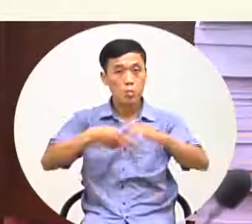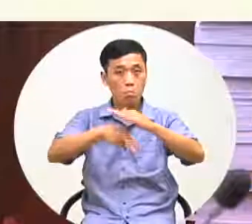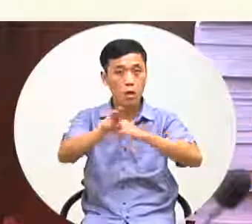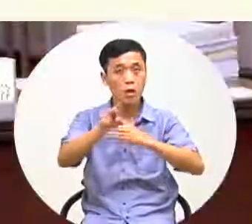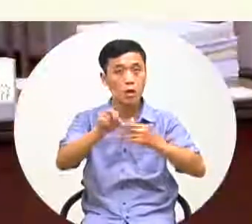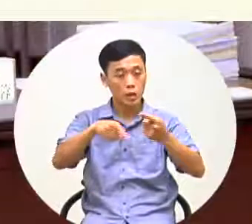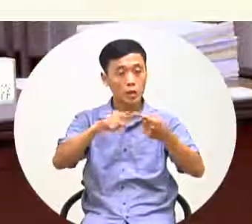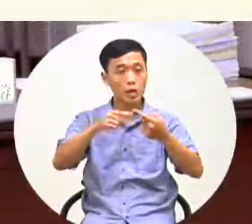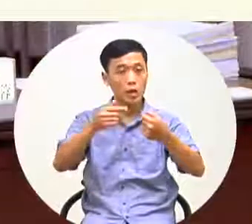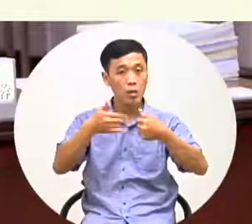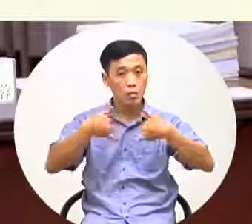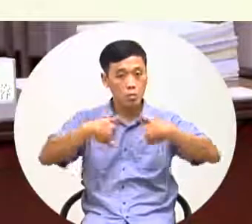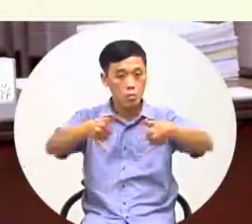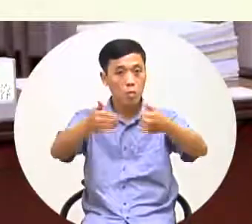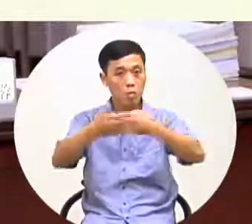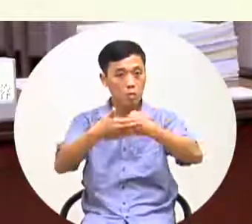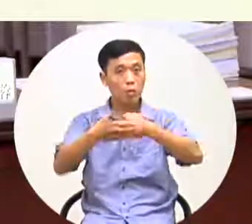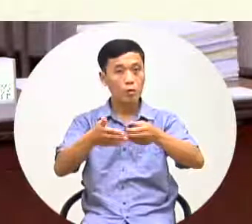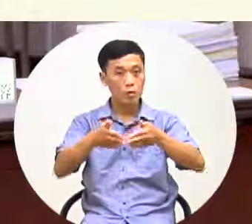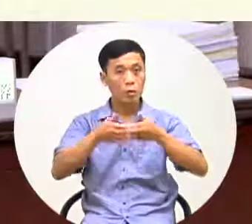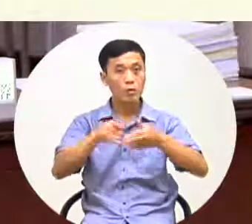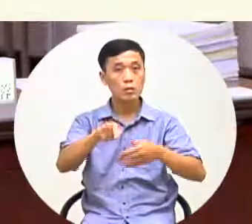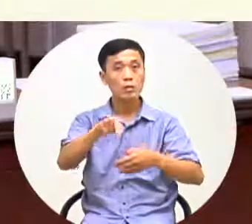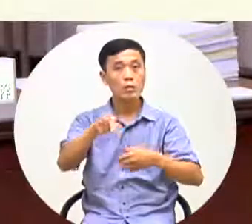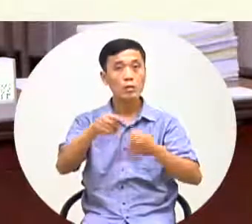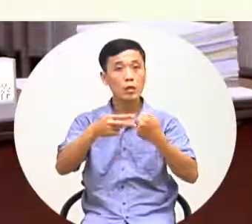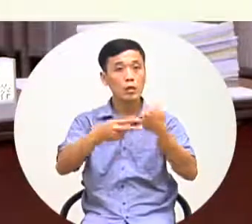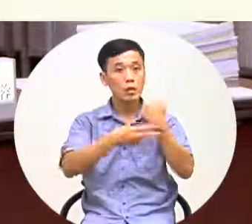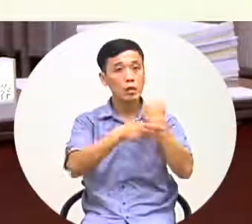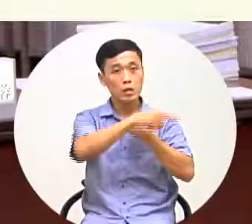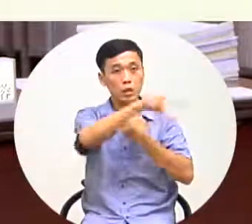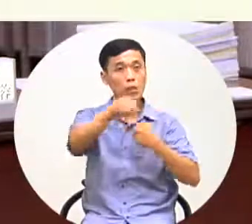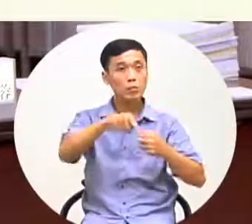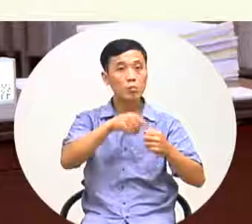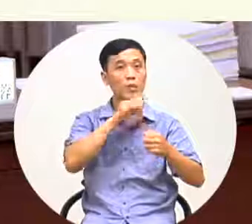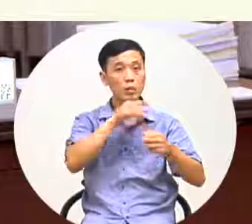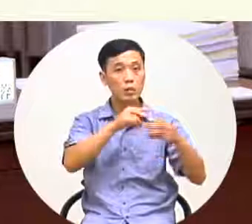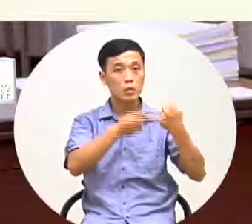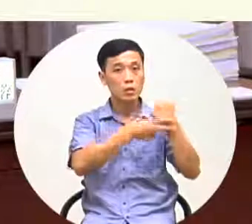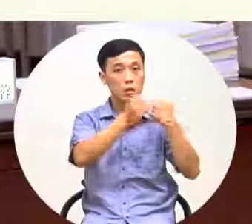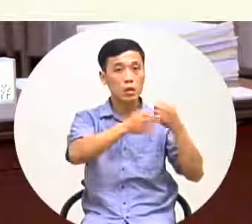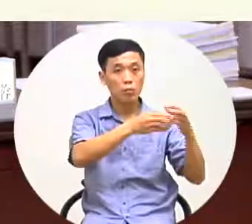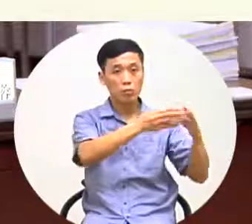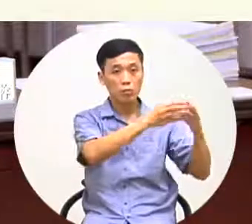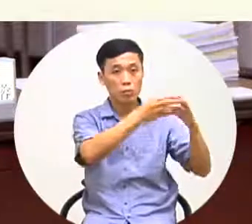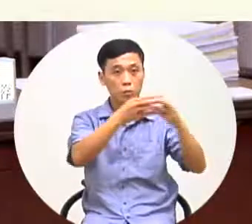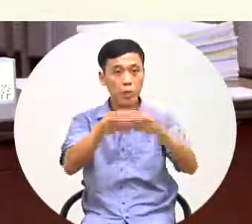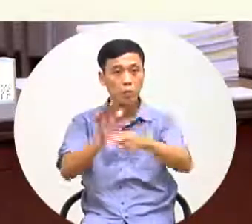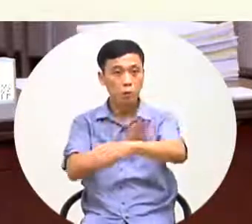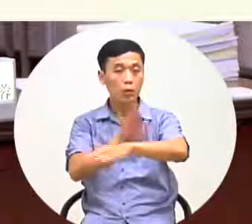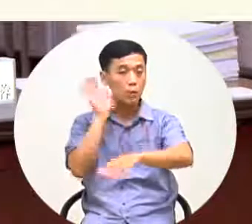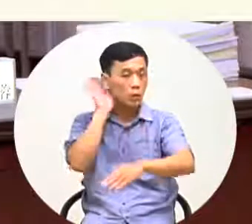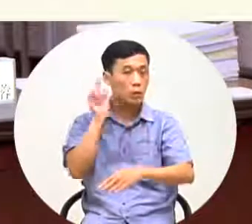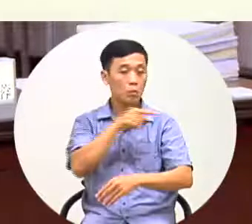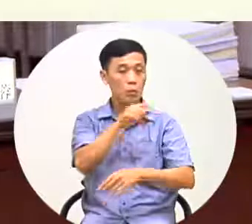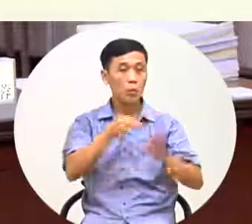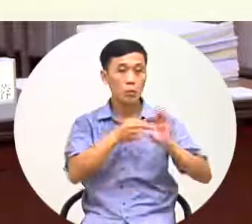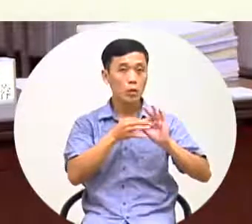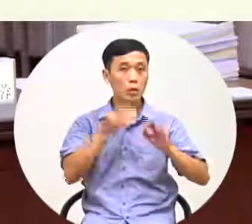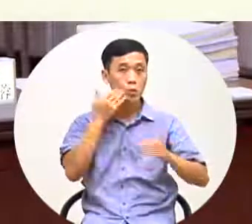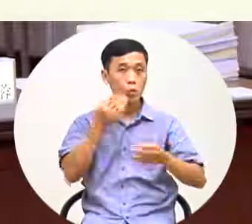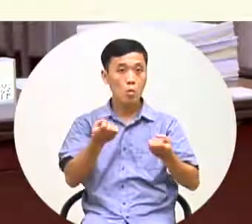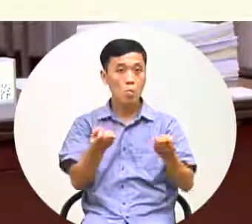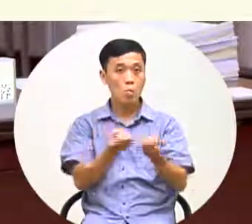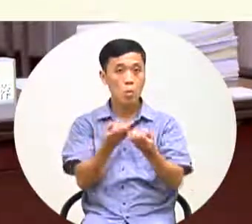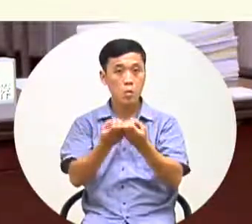福祥里，连这些乡亲，包括李长呢，带来这里旁听，伊嘛非常关心的。如果若发生一个火灾啥话，无要走你倒